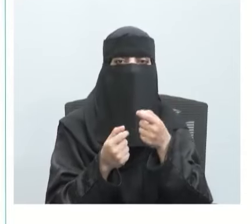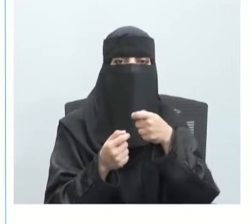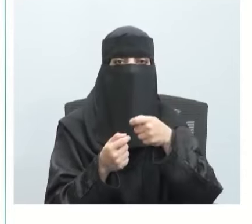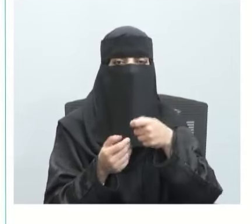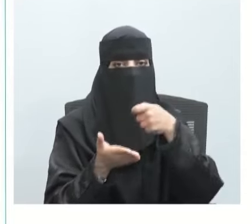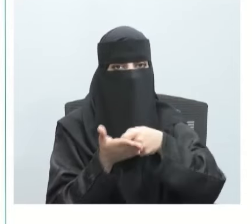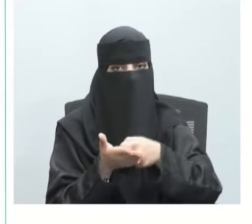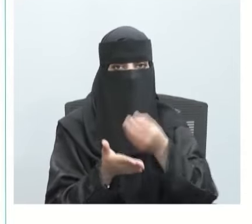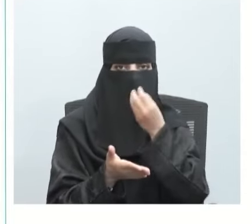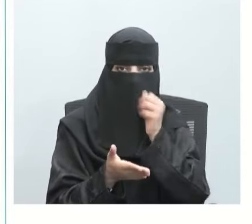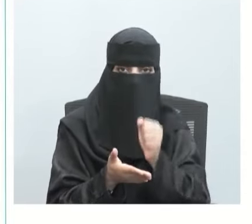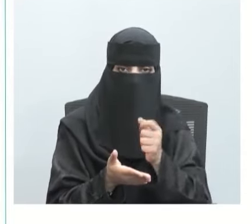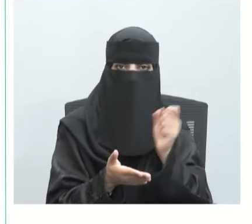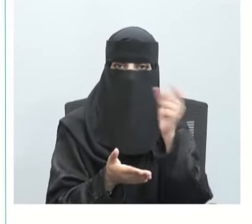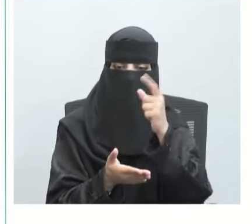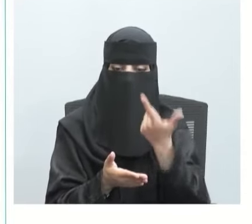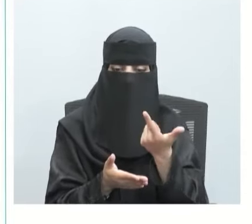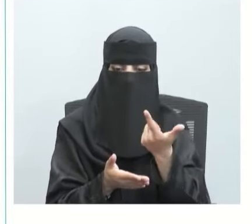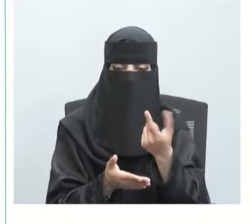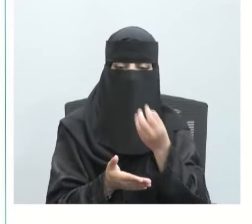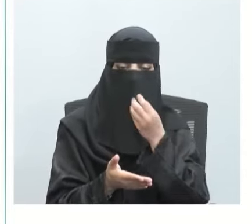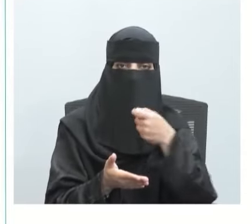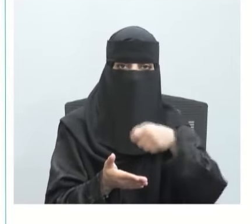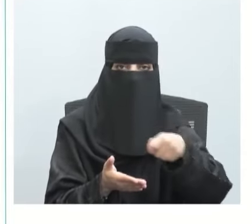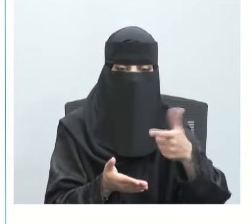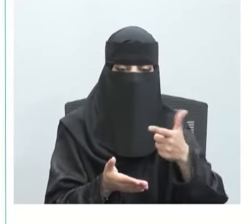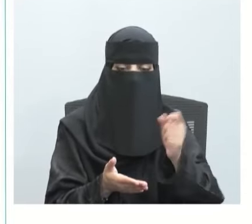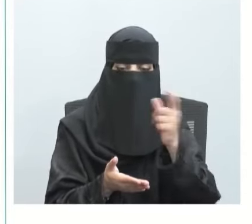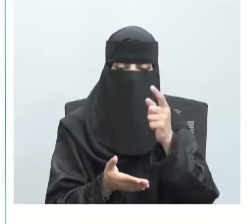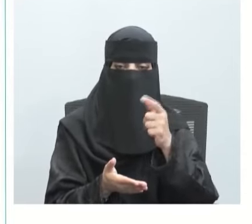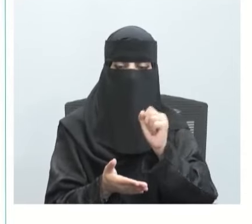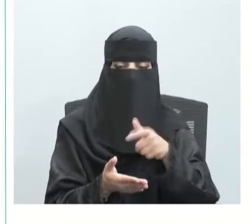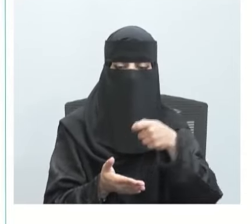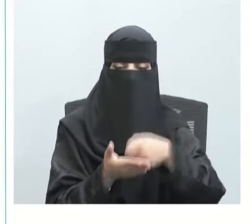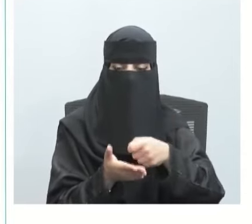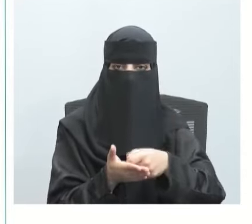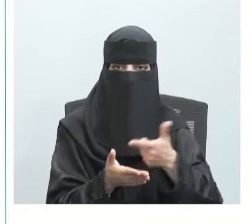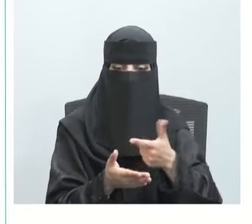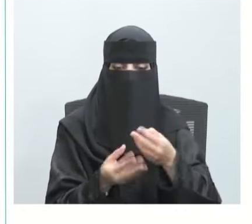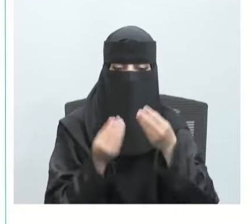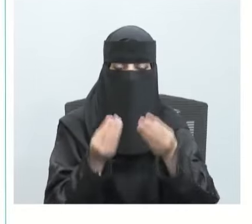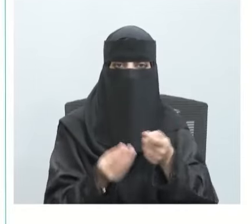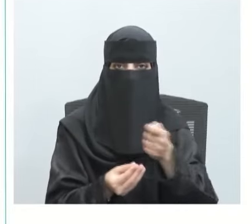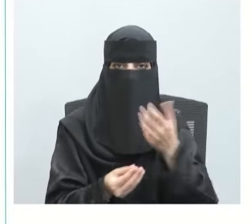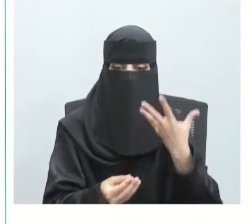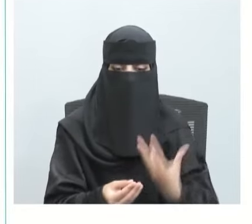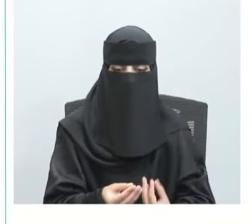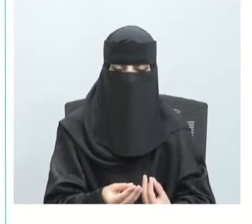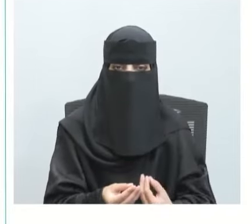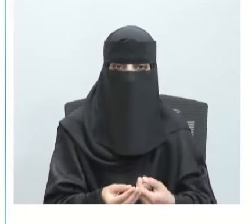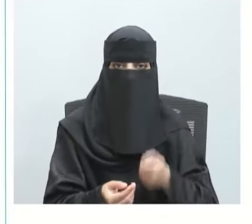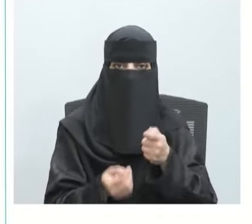وجبه غداء وشهري قد يتمثل في مصروف شهري او سنوي قد تمثل في هدايا العيد العيديه